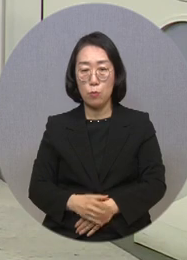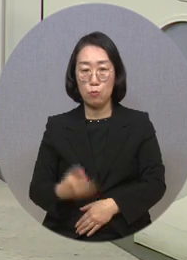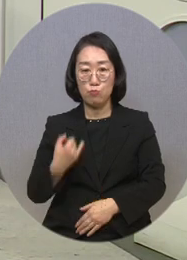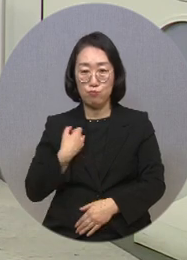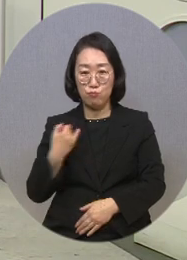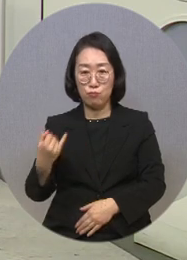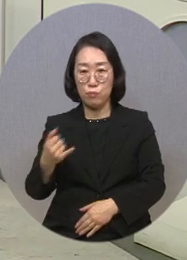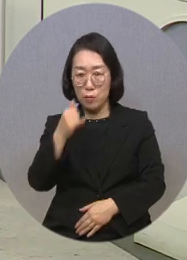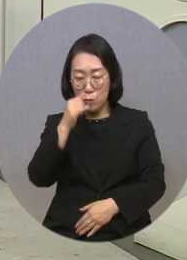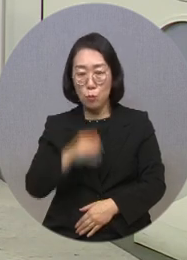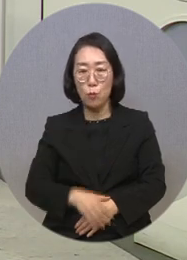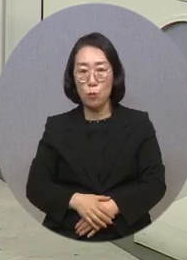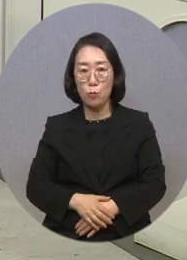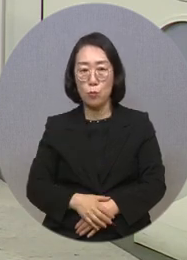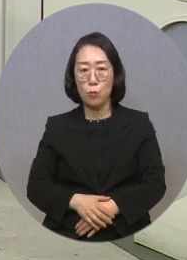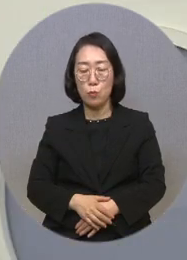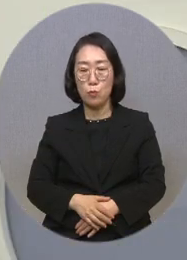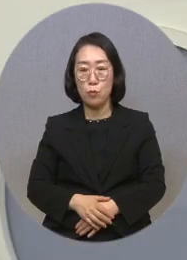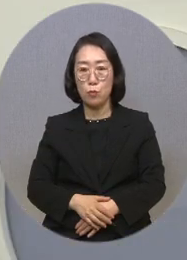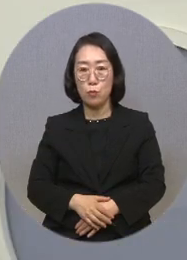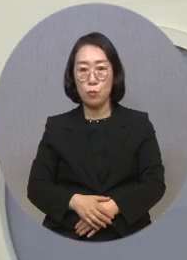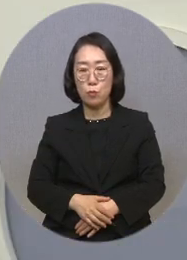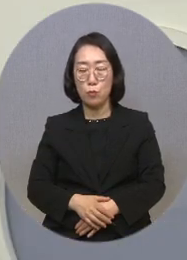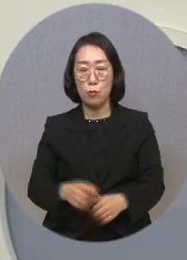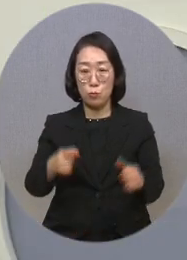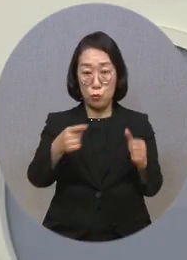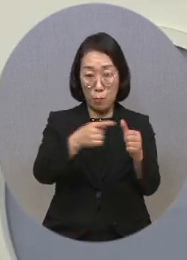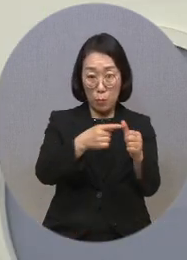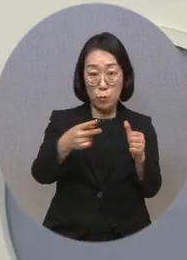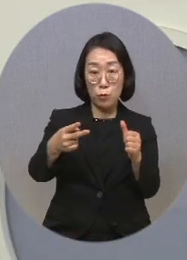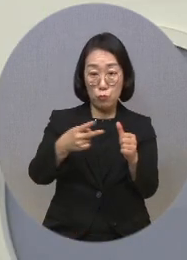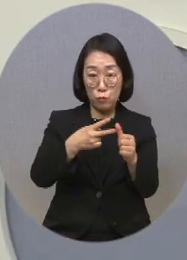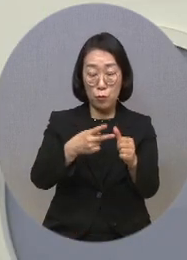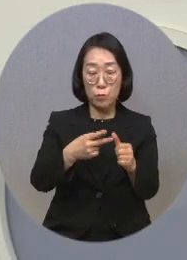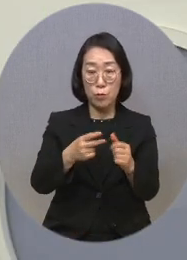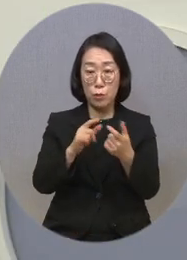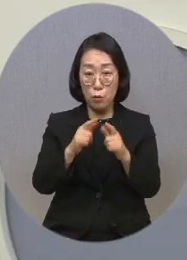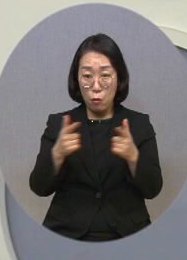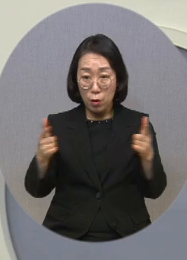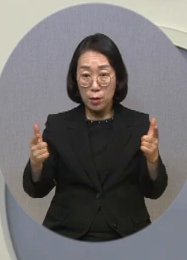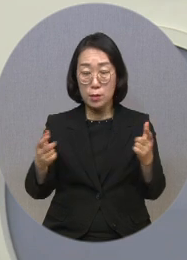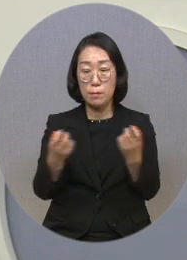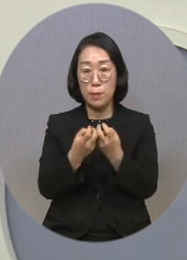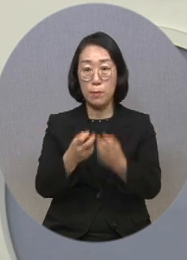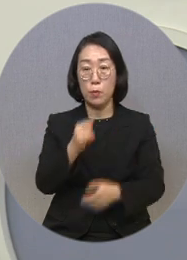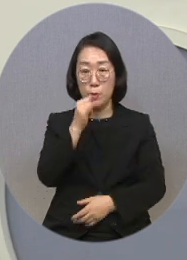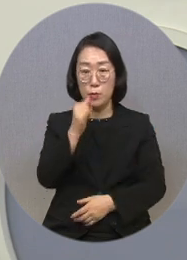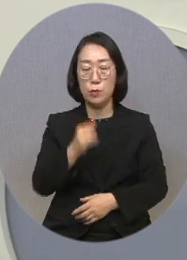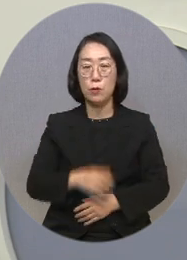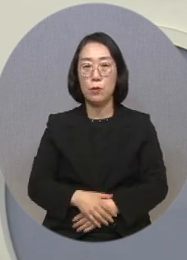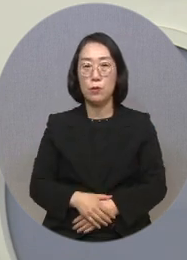경우도 있고 정실로 가는 경우도 있고 또 여러 가지 방법이 많이 있어요.